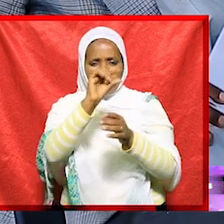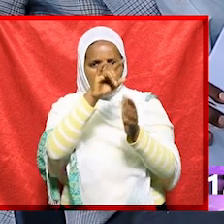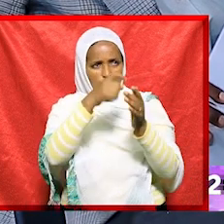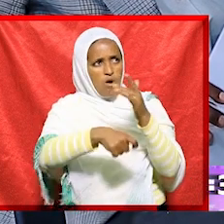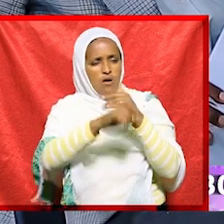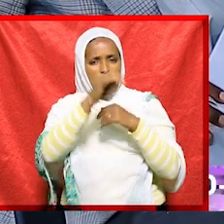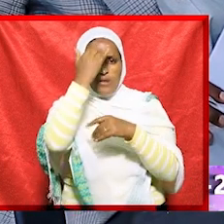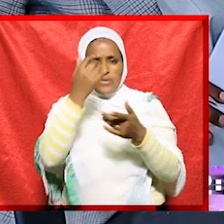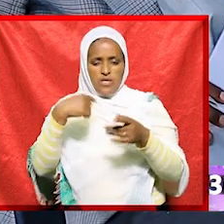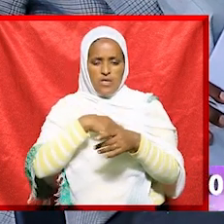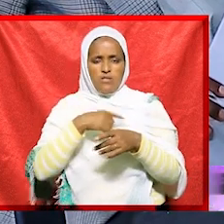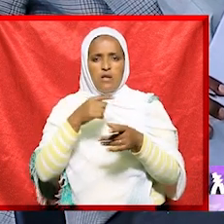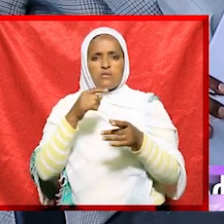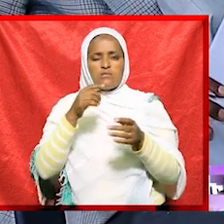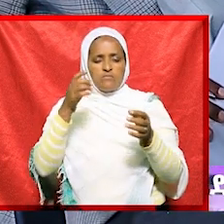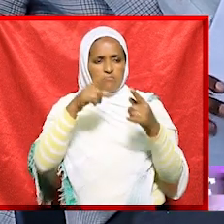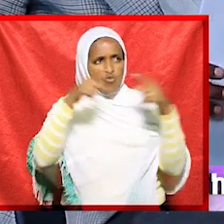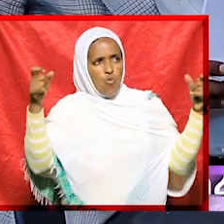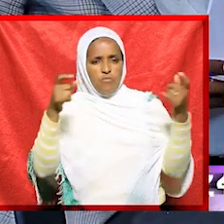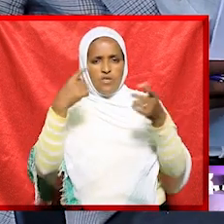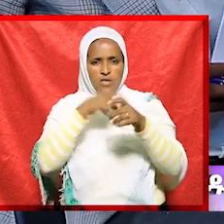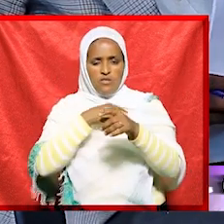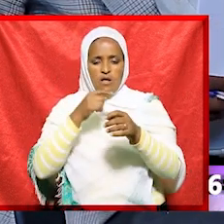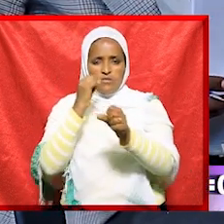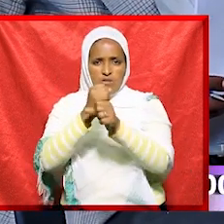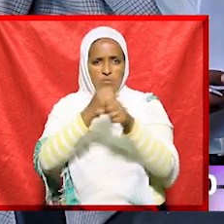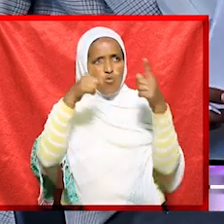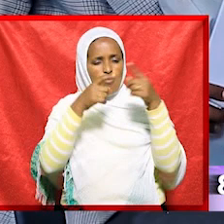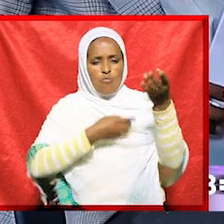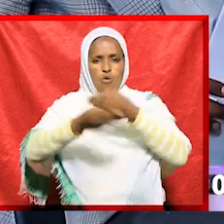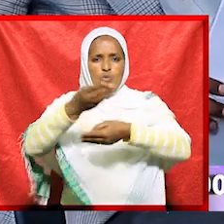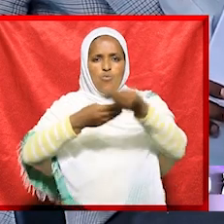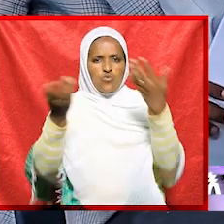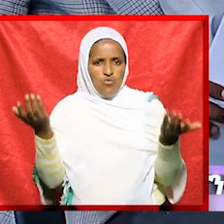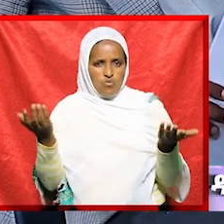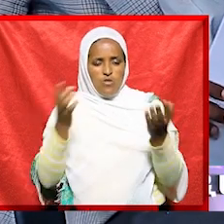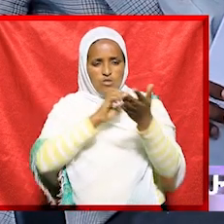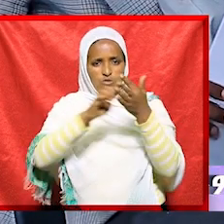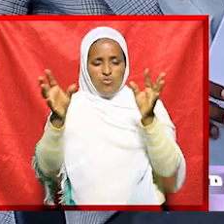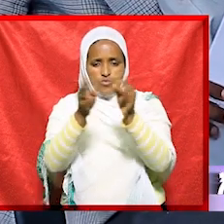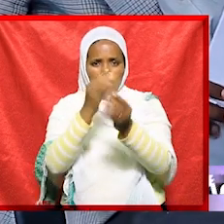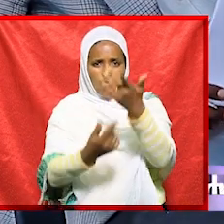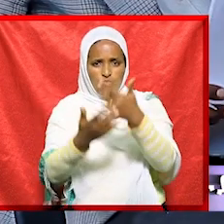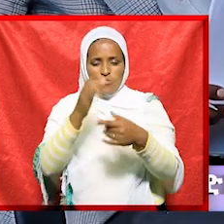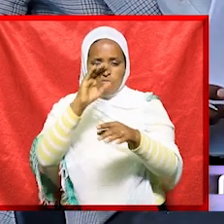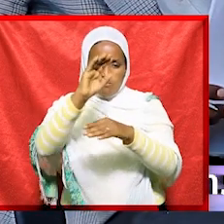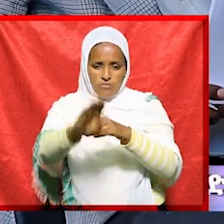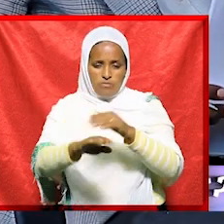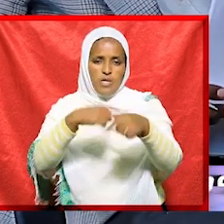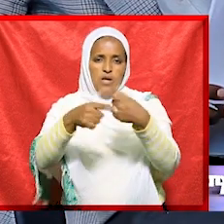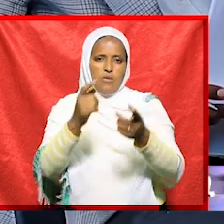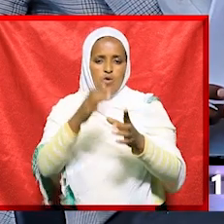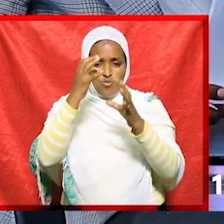የኛ አየር መንገድ ከሆነ ለምንድን ነው የኛን እሴት የሚቃወም ነገር የሚያጓጉዘው? ስለዚህ እኔ ቅዱስ ሲኖዶስ አንድ እርምጃ መሄድ አለበት ብዬ